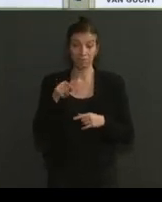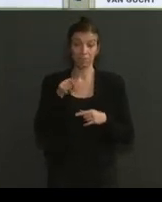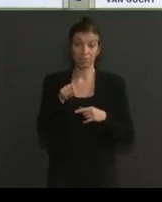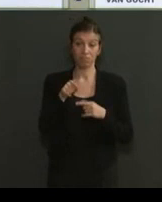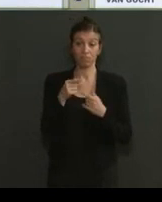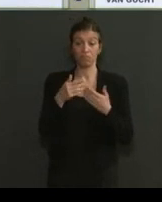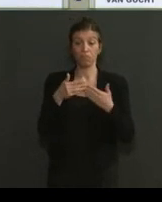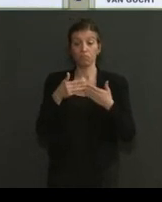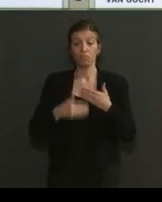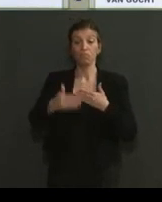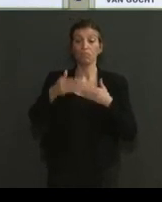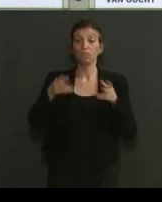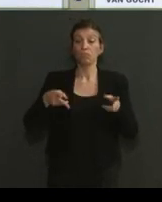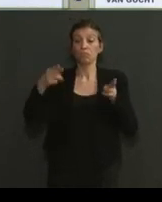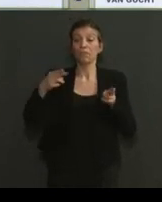14 dagen.